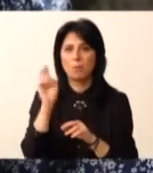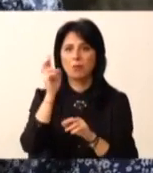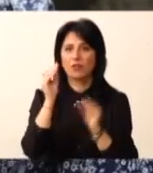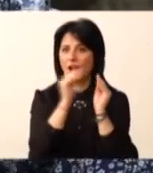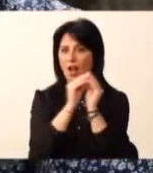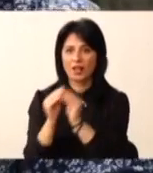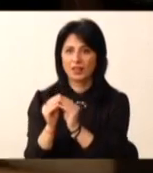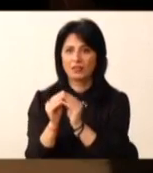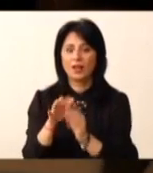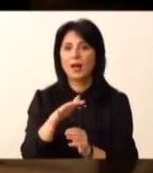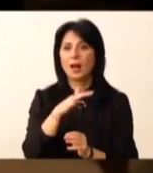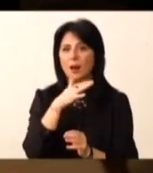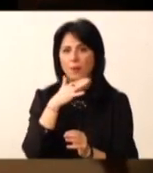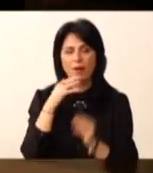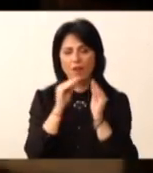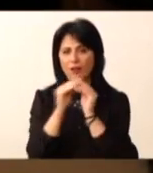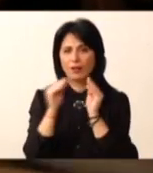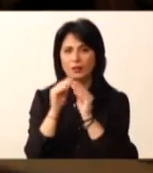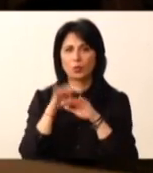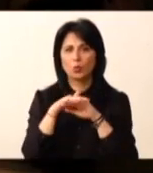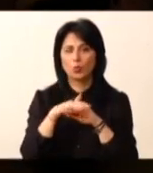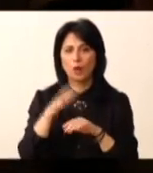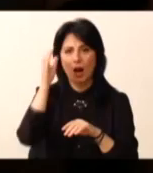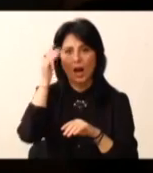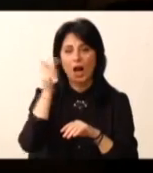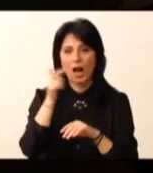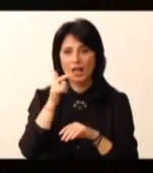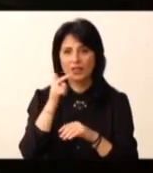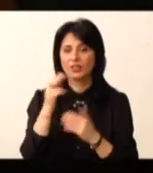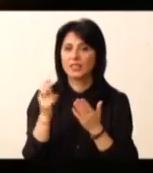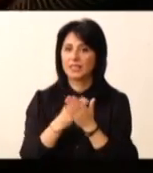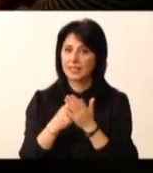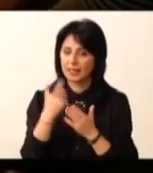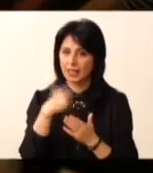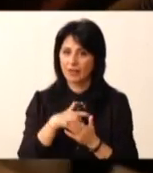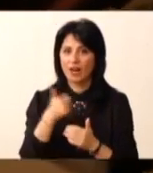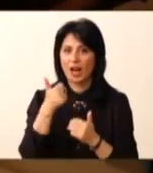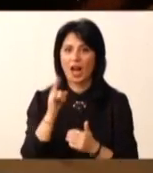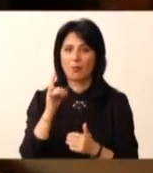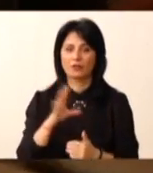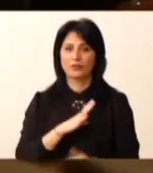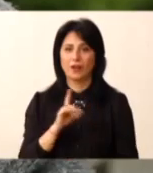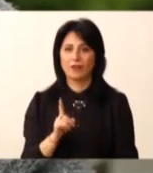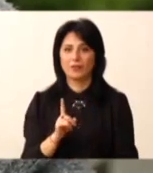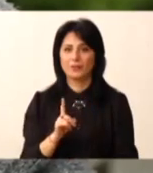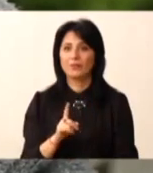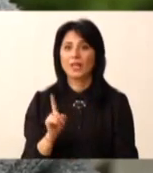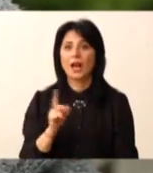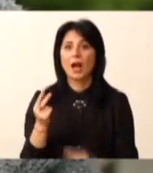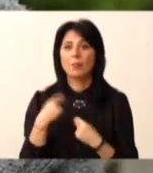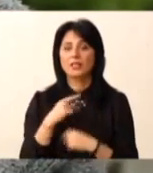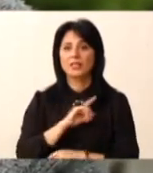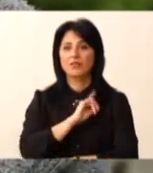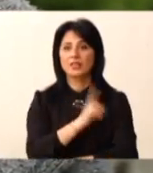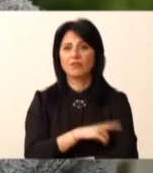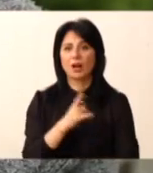ბიოლოგიაში ათები, ბევრი ათები იყო. ნაჩვენებული წიგნიერი, კარგი ბავშვი ვიყავ. რა მაძლევდა